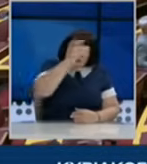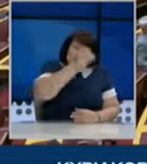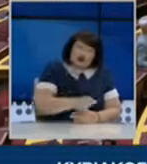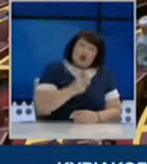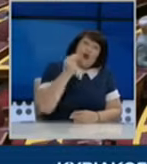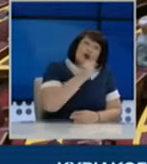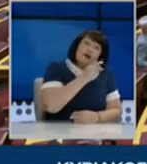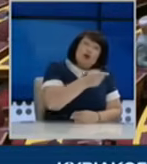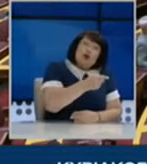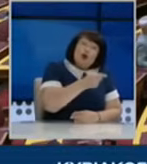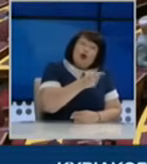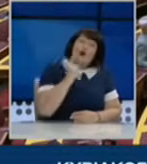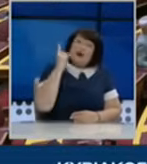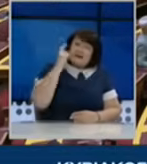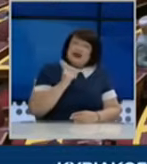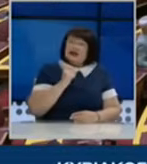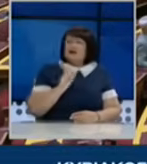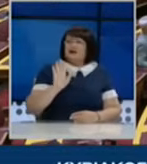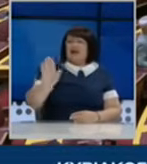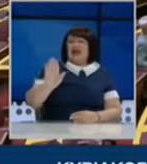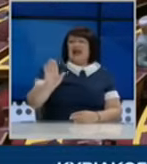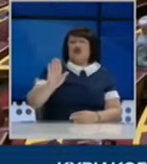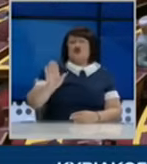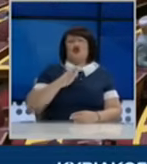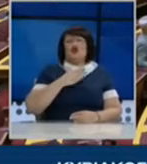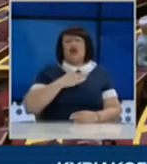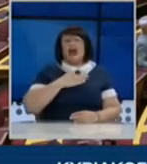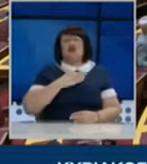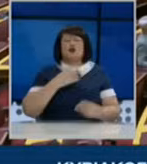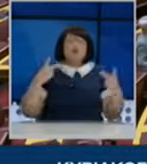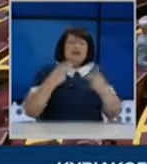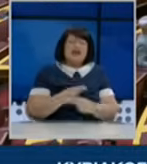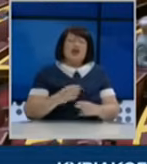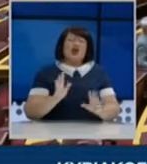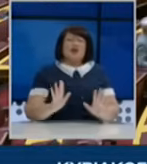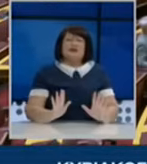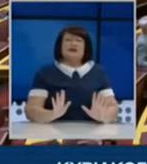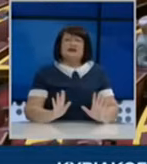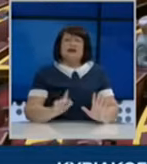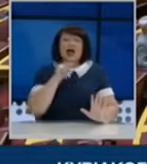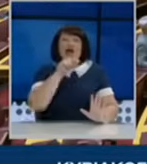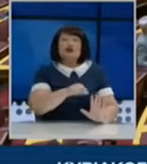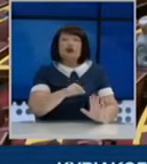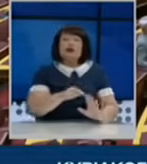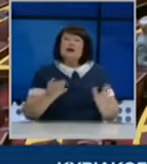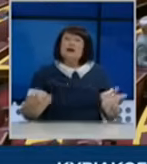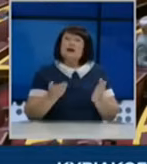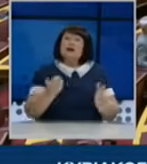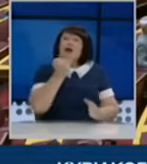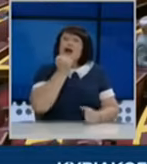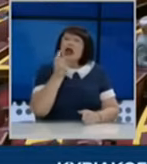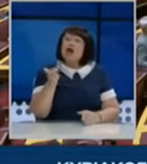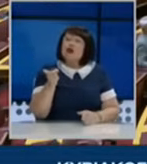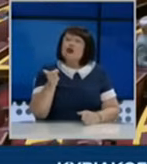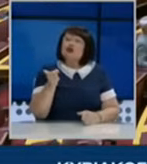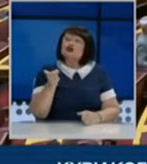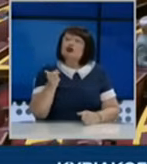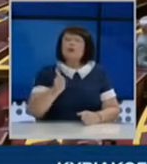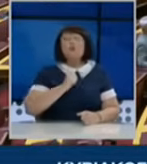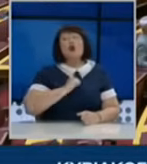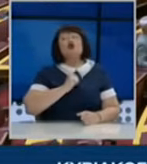Πρωθυπουργό εν γνώση σας. Άσε να αυτομαστιγώνομαι. Αυτό είναι παράπτωμα. Άσε να αυτομαστιγώνομαι. Μη με διακόπτεις.